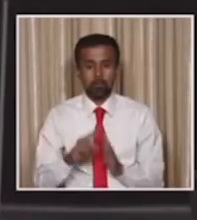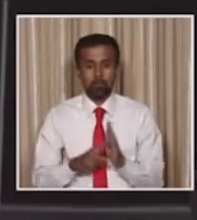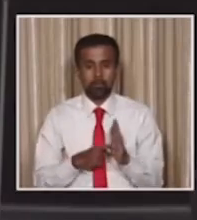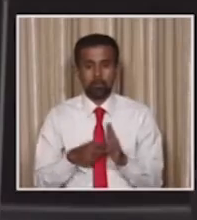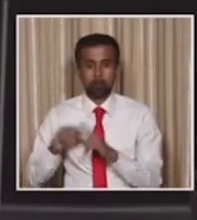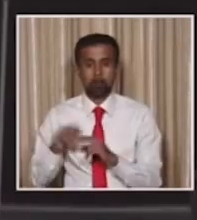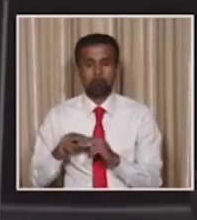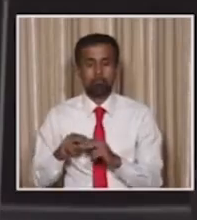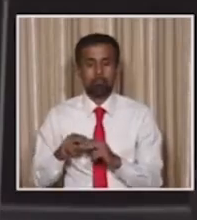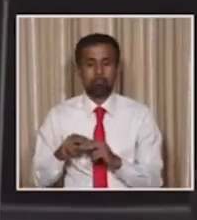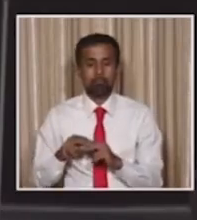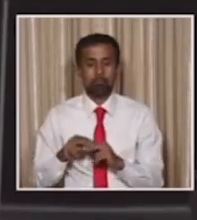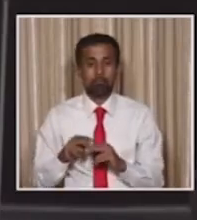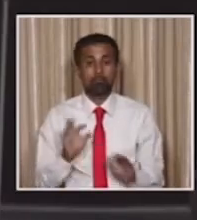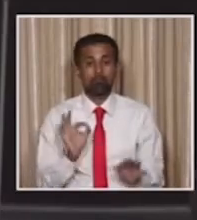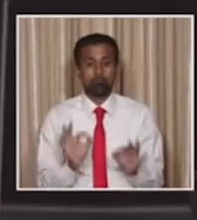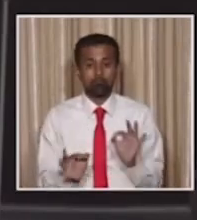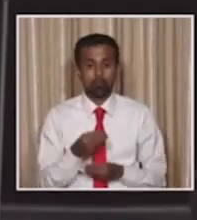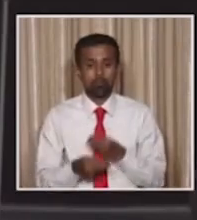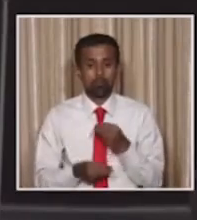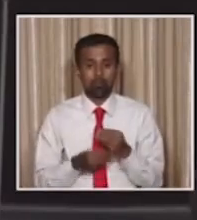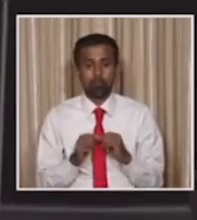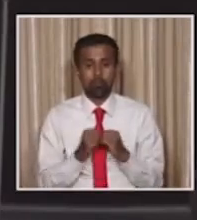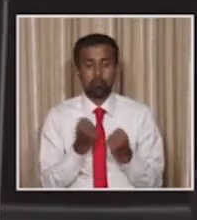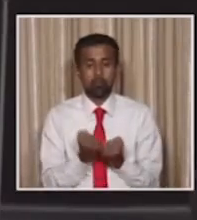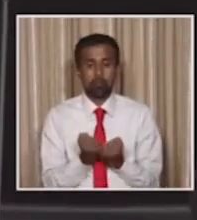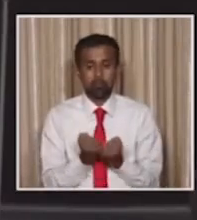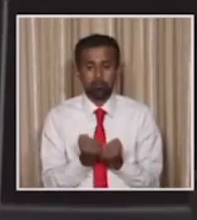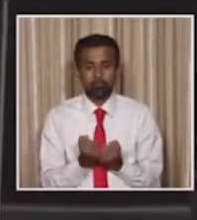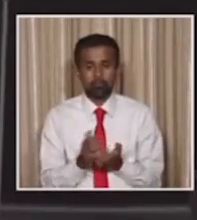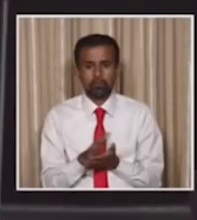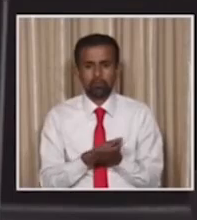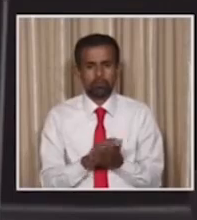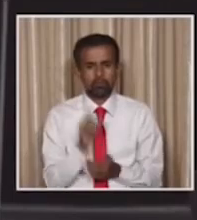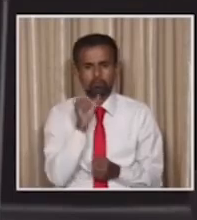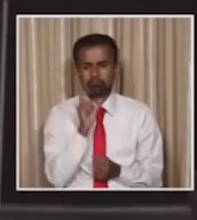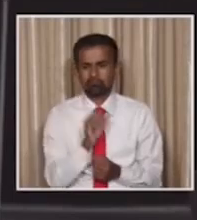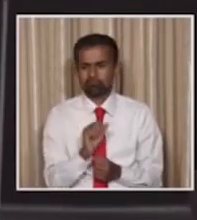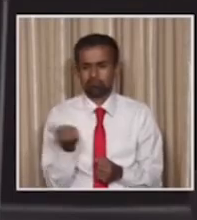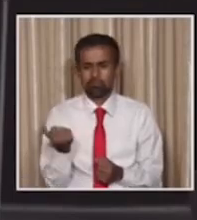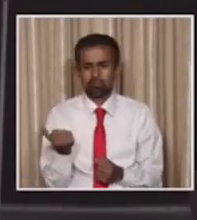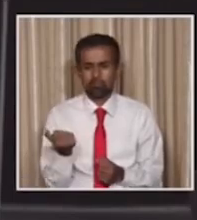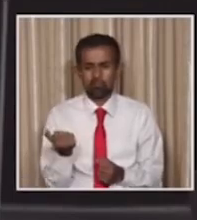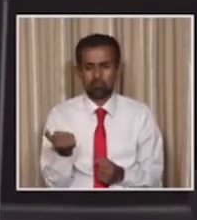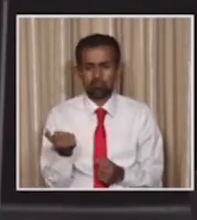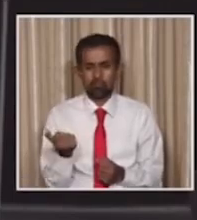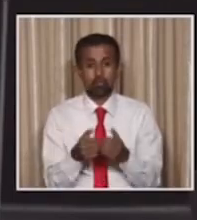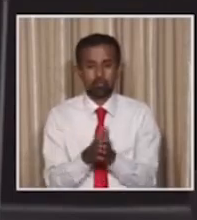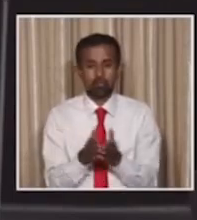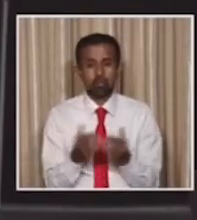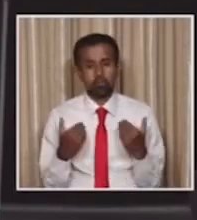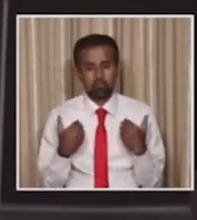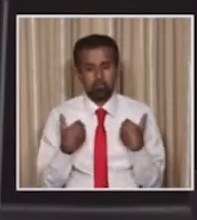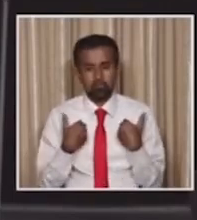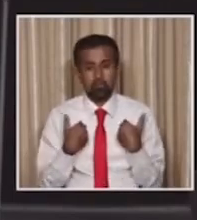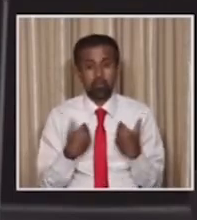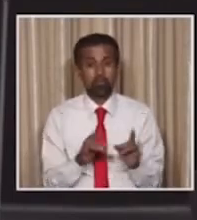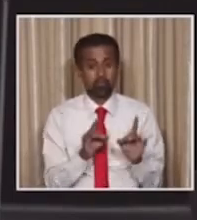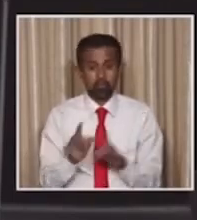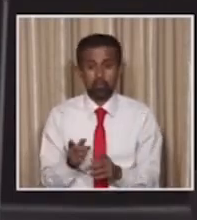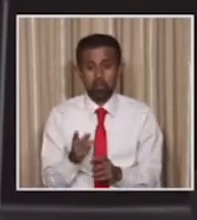போலீஸ் நிலையங்களும் பெருந்தோட்ட நிறுவனங்களும் இனவாதத்துடன் செயற்படுவதாக பதுளை மாவட்ட நாடாளுமன்ற உறுப்பினர் வடிவேல்